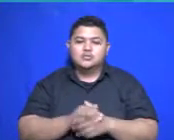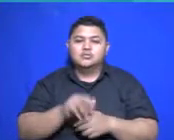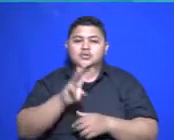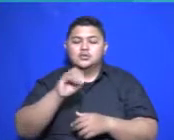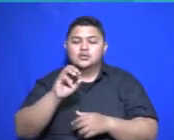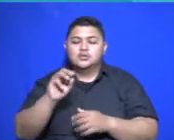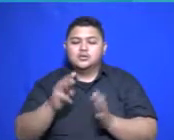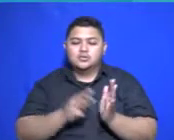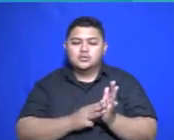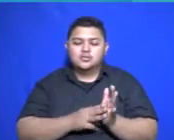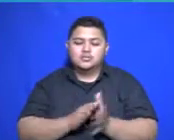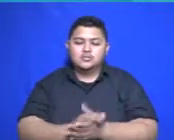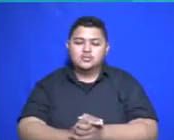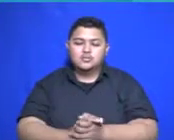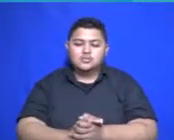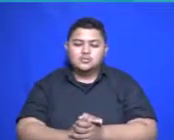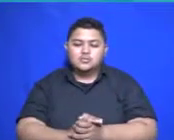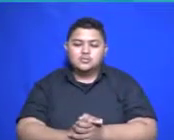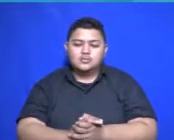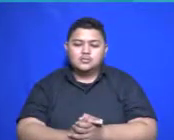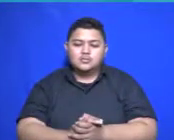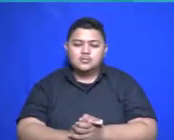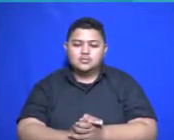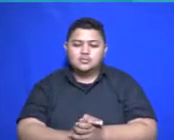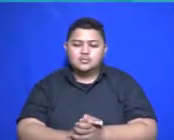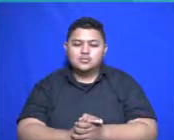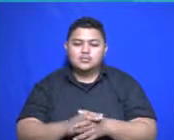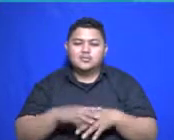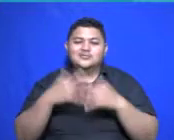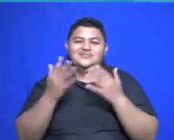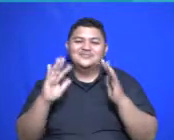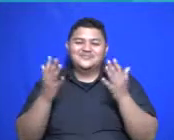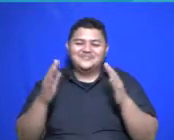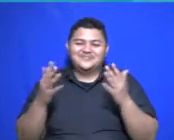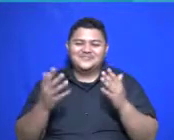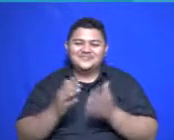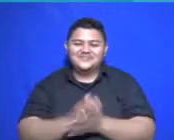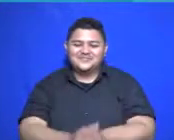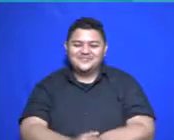itu kita kembalikan kepada negara. Saya boleh tepuk tangan Pak kalau itu Pak.